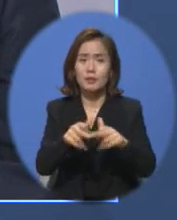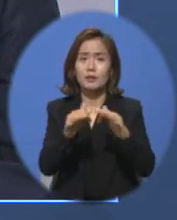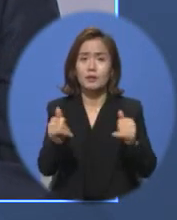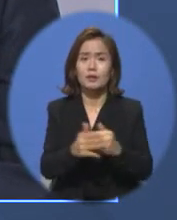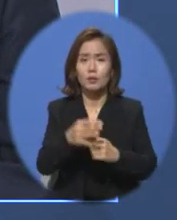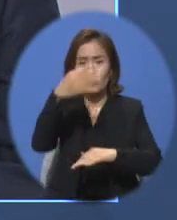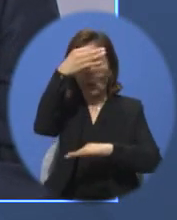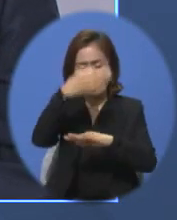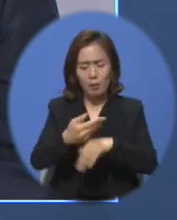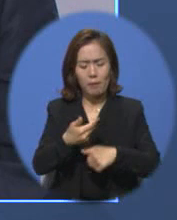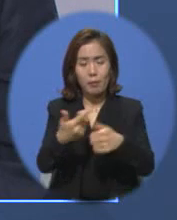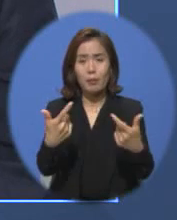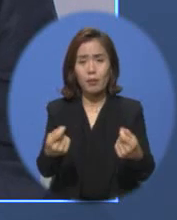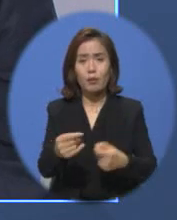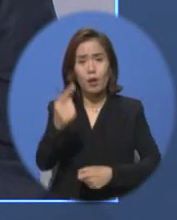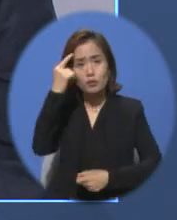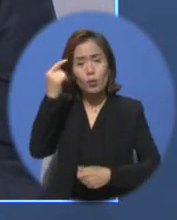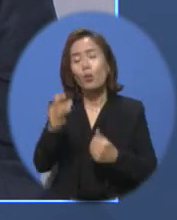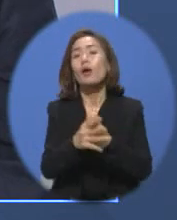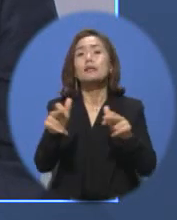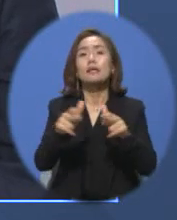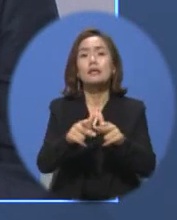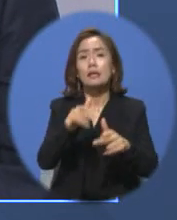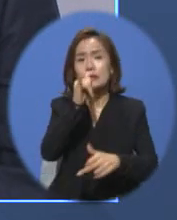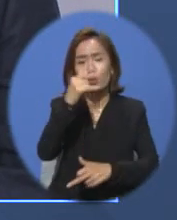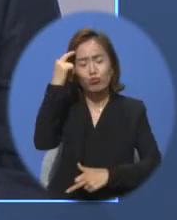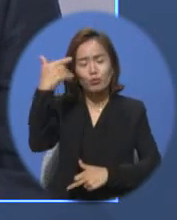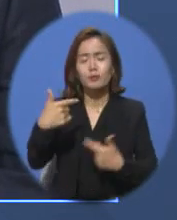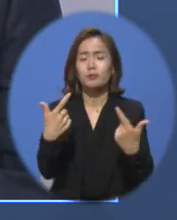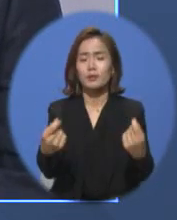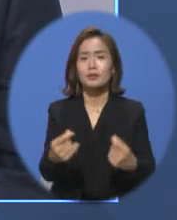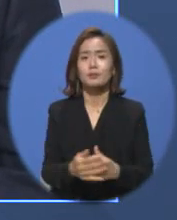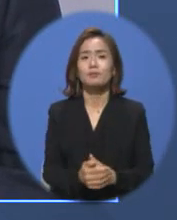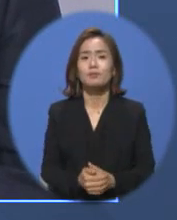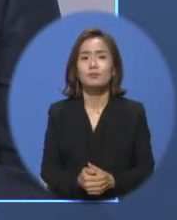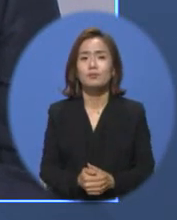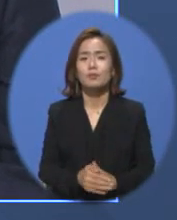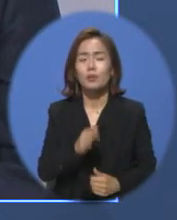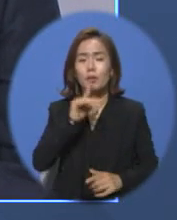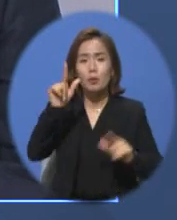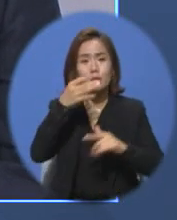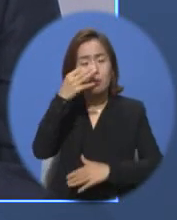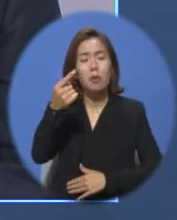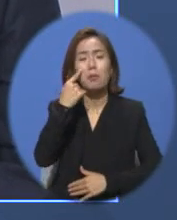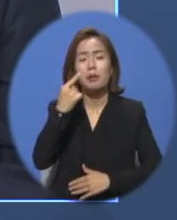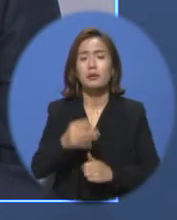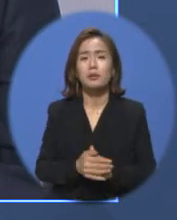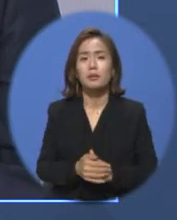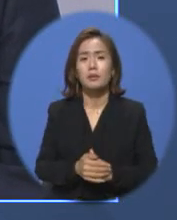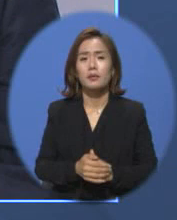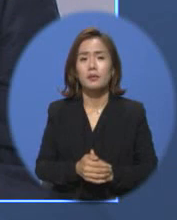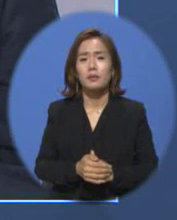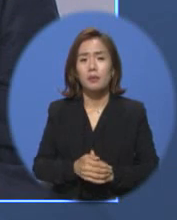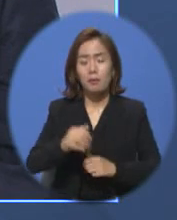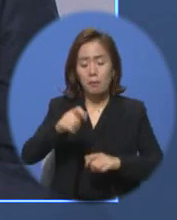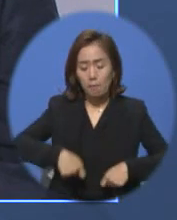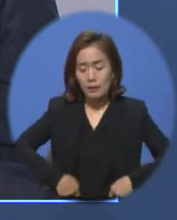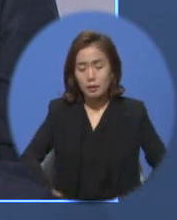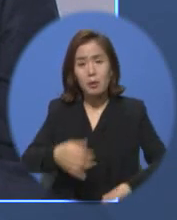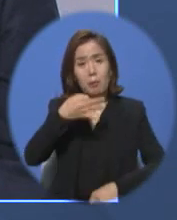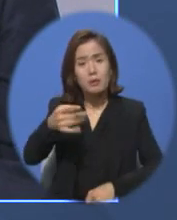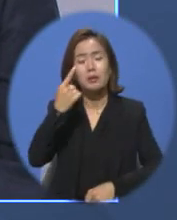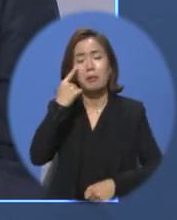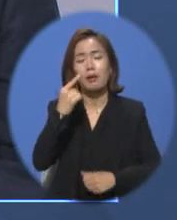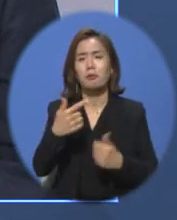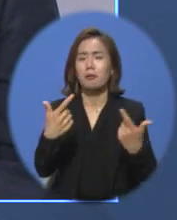후천적장애를가진사람들에게사과해야한다고생각하지않으세요? 당신은그들에게"왜 장애인이되었나요?","당신의모습을보여주세요 .","다리를빼고보여주세요."라고물어볼건가요?저는